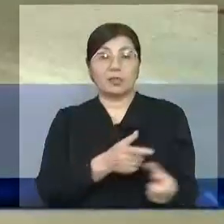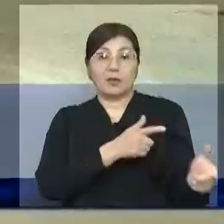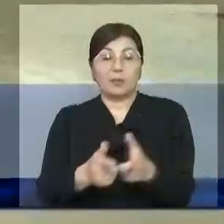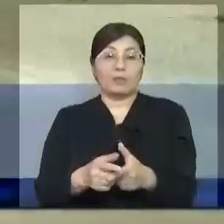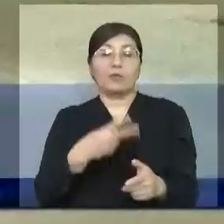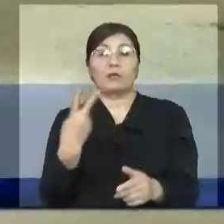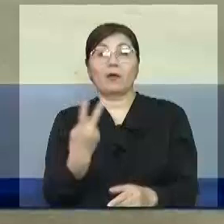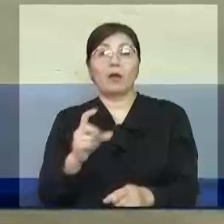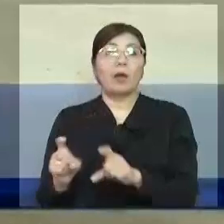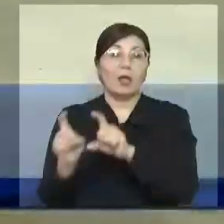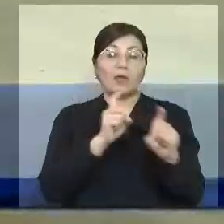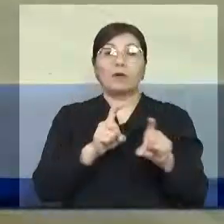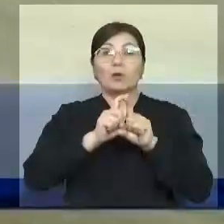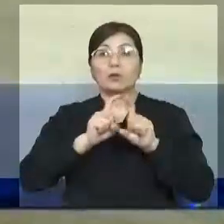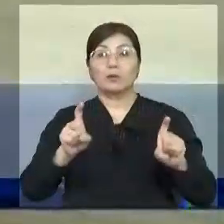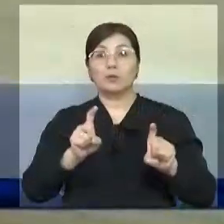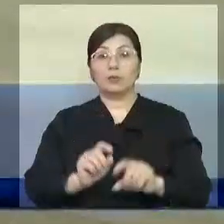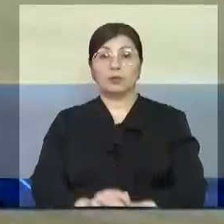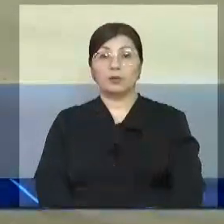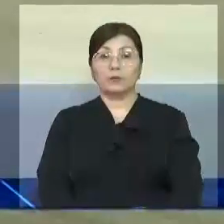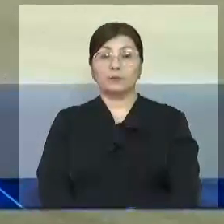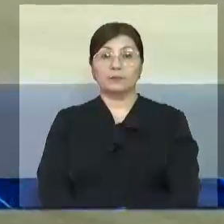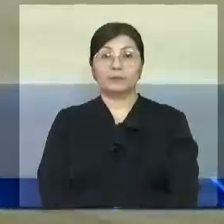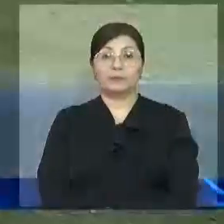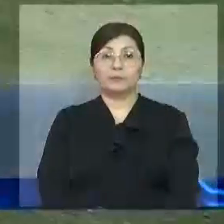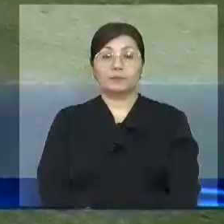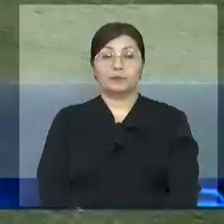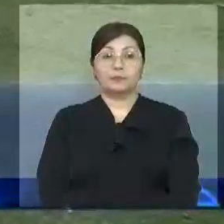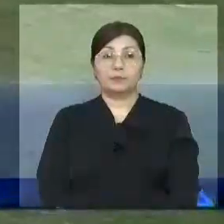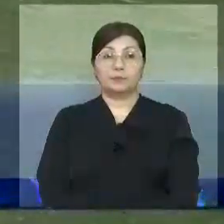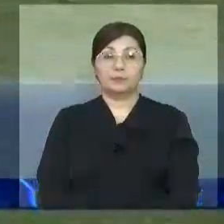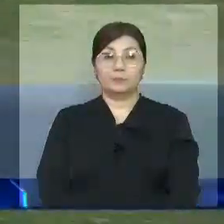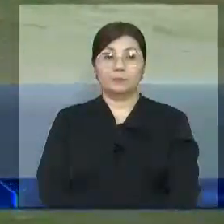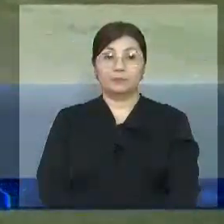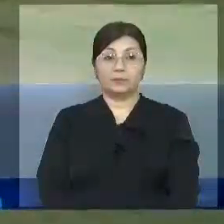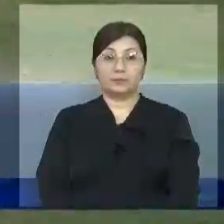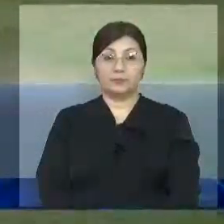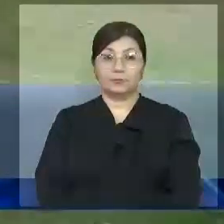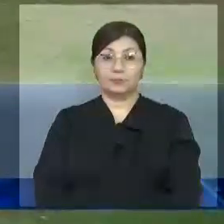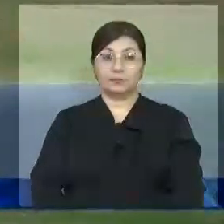эвакуационных пункта. Владимир Федотов, Инкара Карашаева, Армандас Магомбетов, телеканал Актобе.